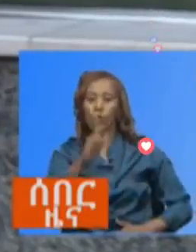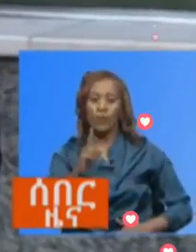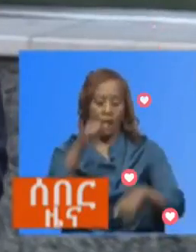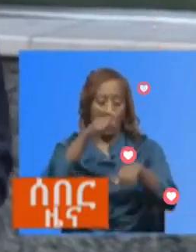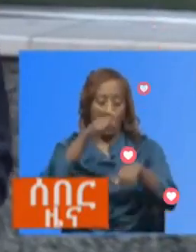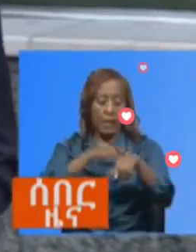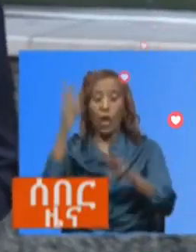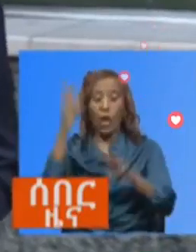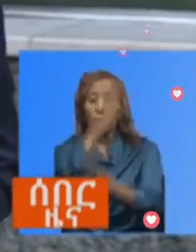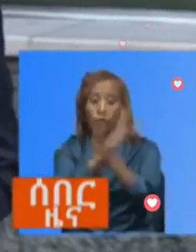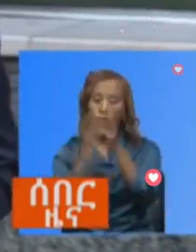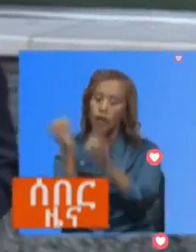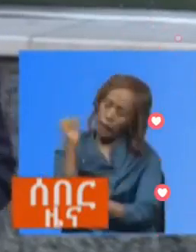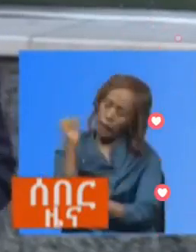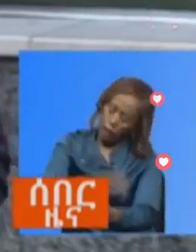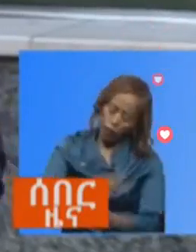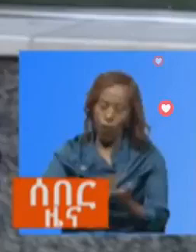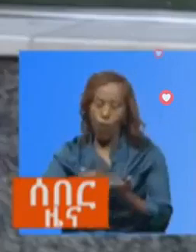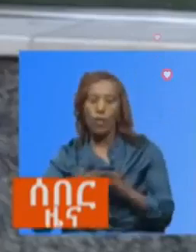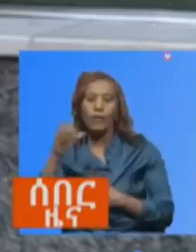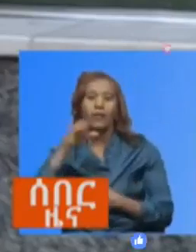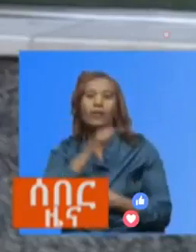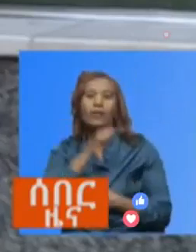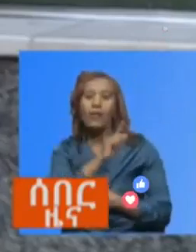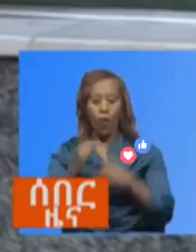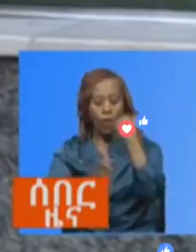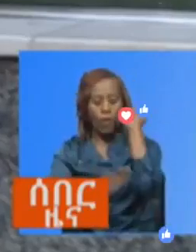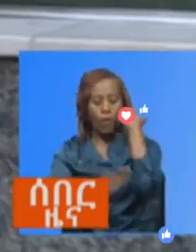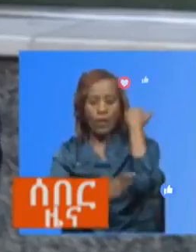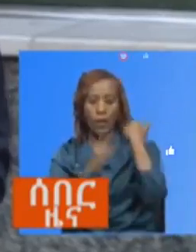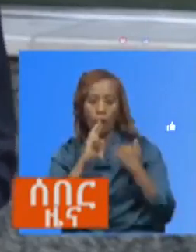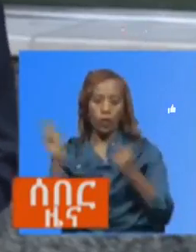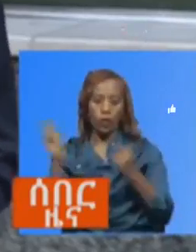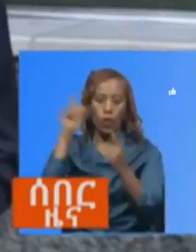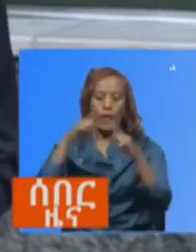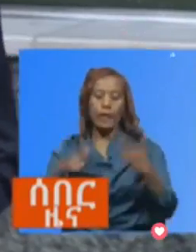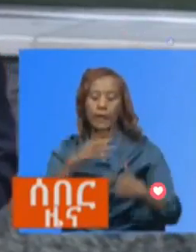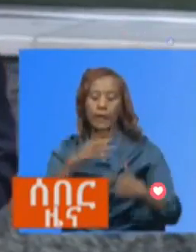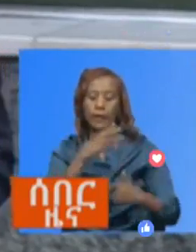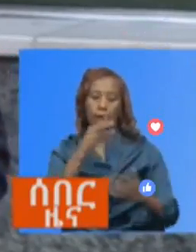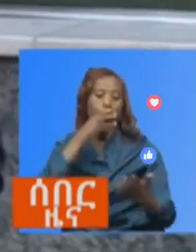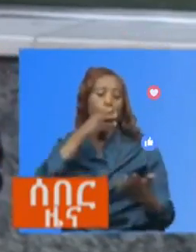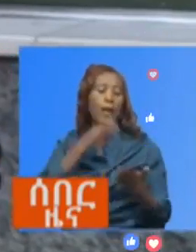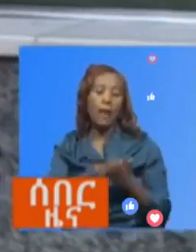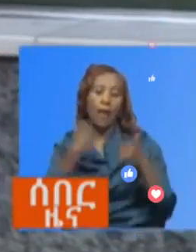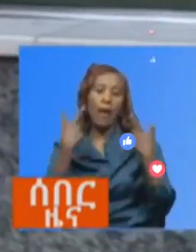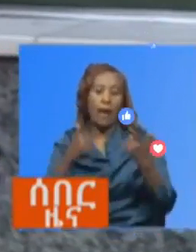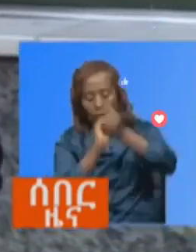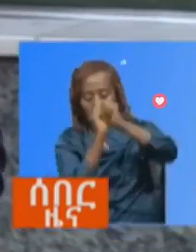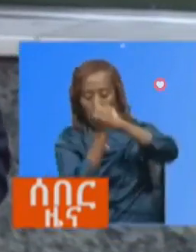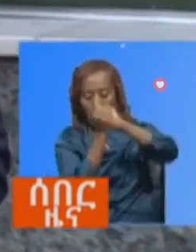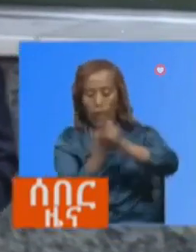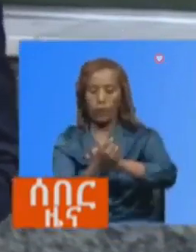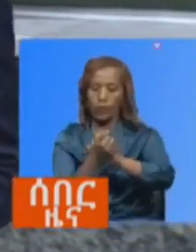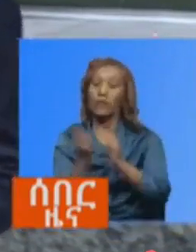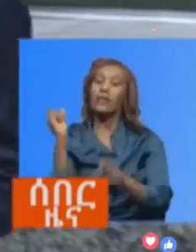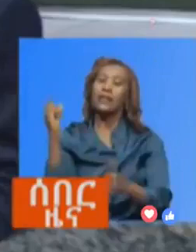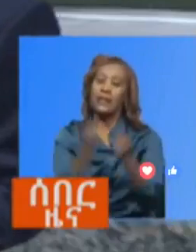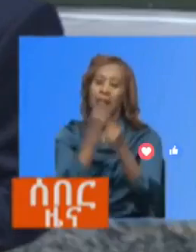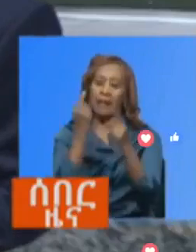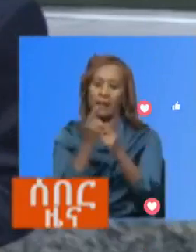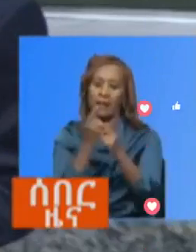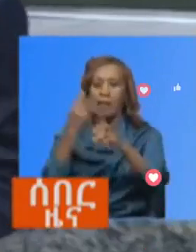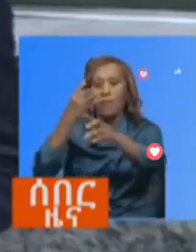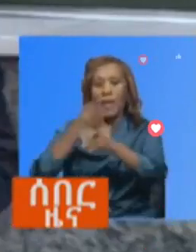በጊዜያዊ ችግር ተሸንፎ መውደቅን ሳይሆን ፈተናዎችን ወደ እድልና መልካም አጋጣሚ ቀይሮ ድል መቀዳጀት